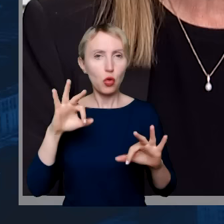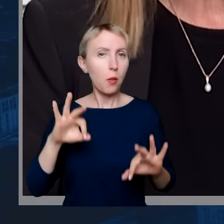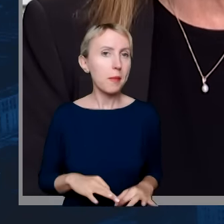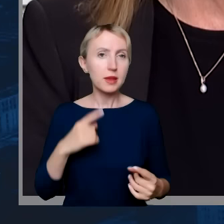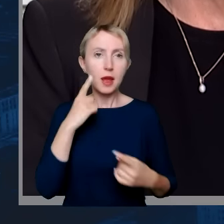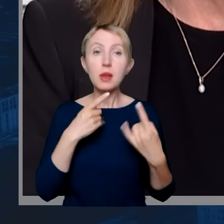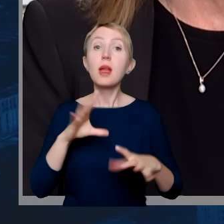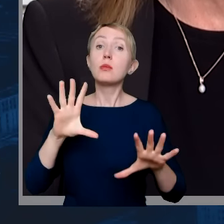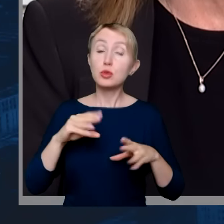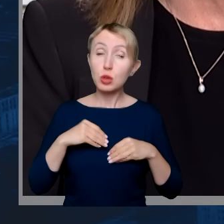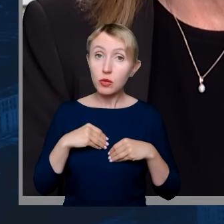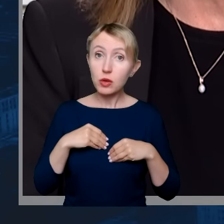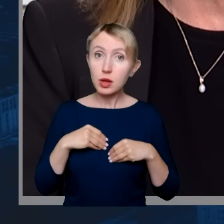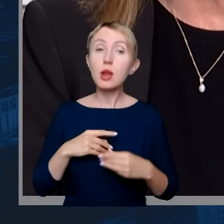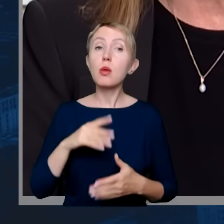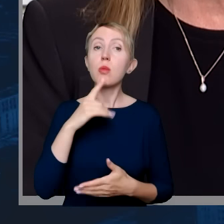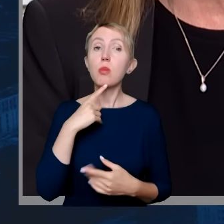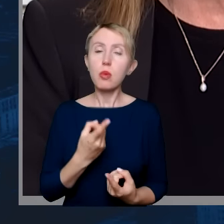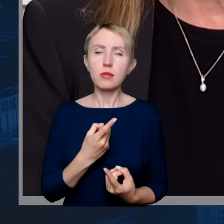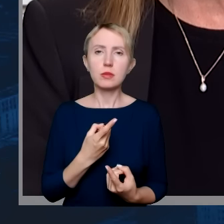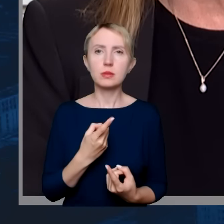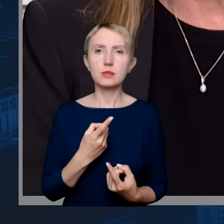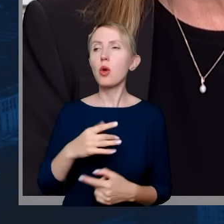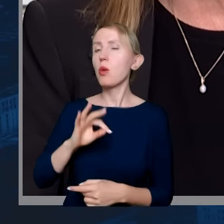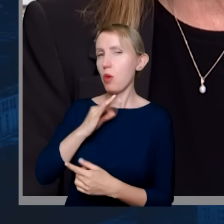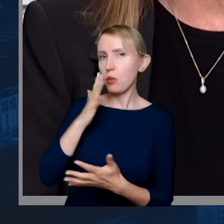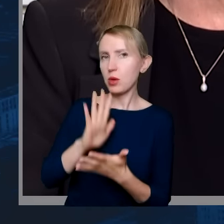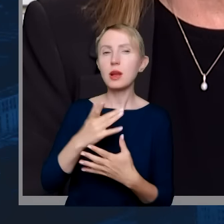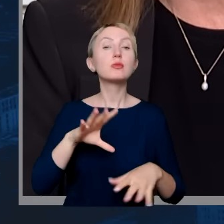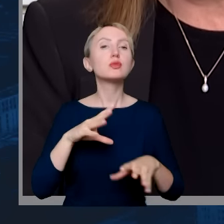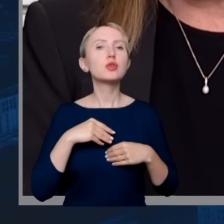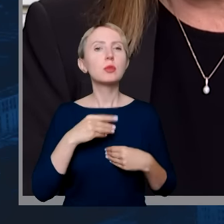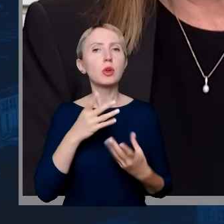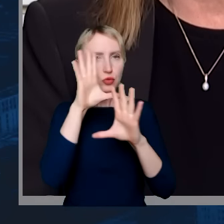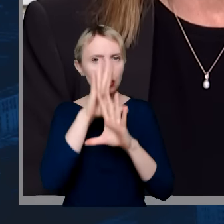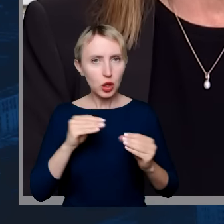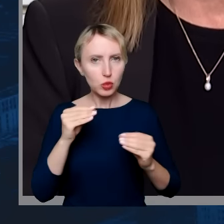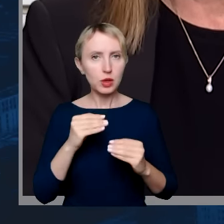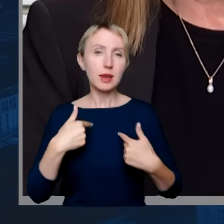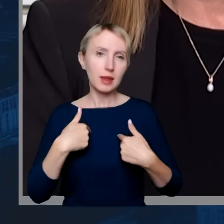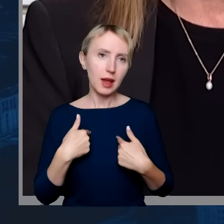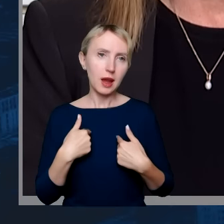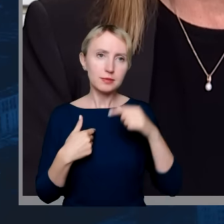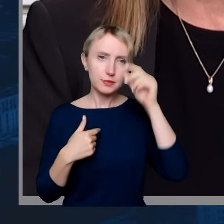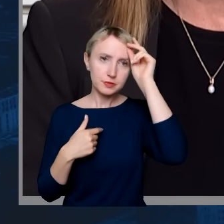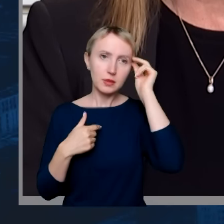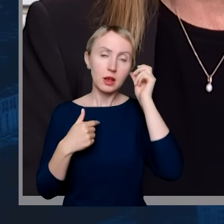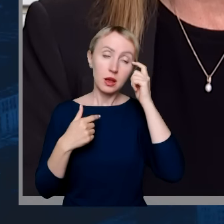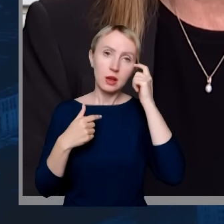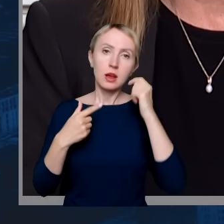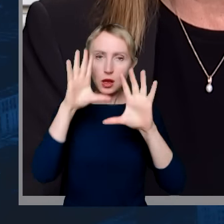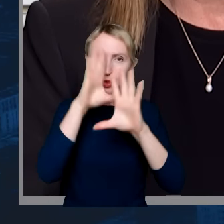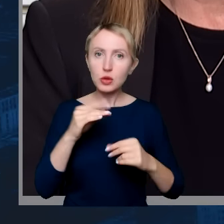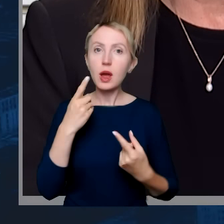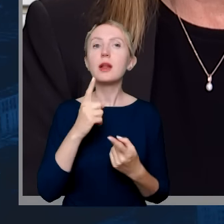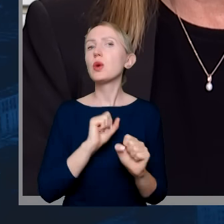przyjmujemy oczywiście i powiem, że przyjmujemy pana stanowisko z uznaniem. Przynajmniej ja przyjmuję je z uznaniem. Tylko czy to jest